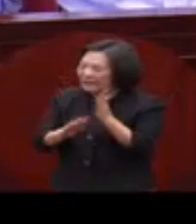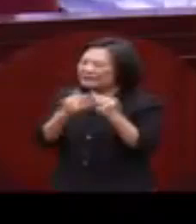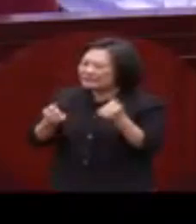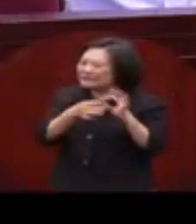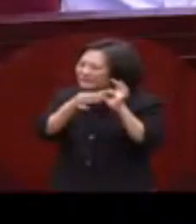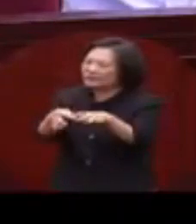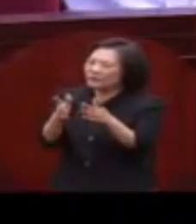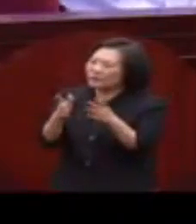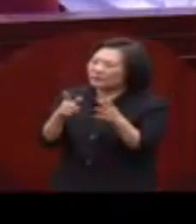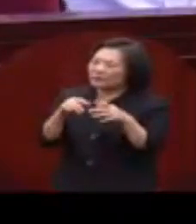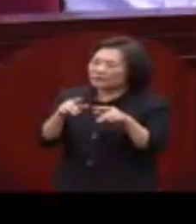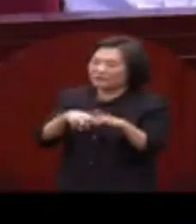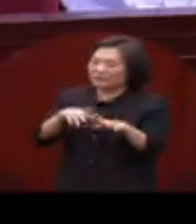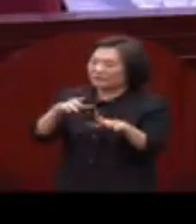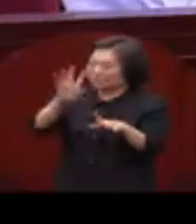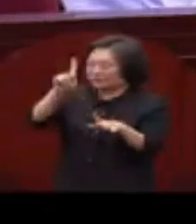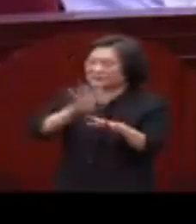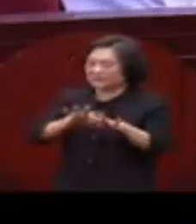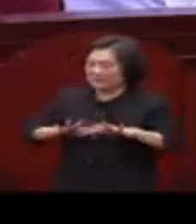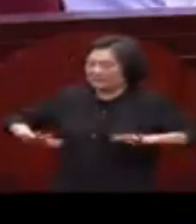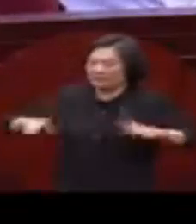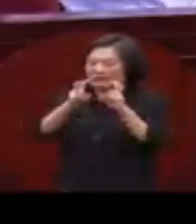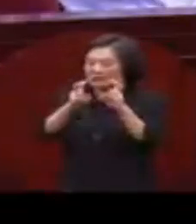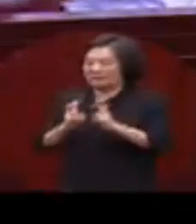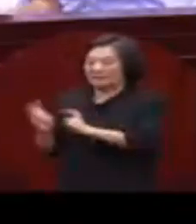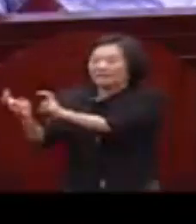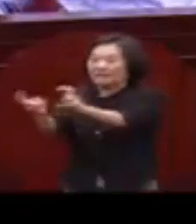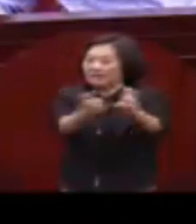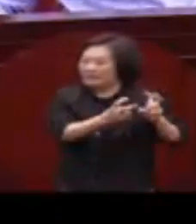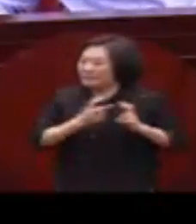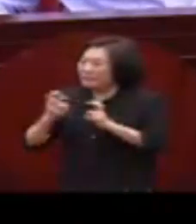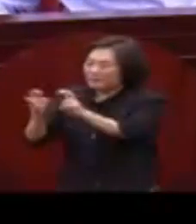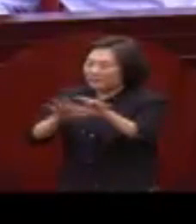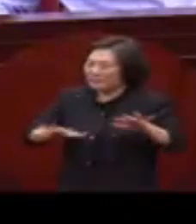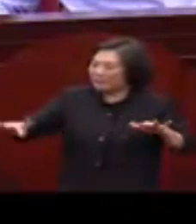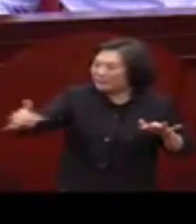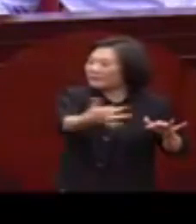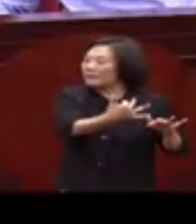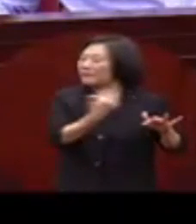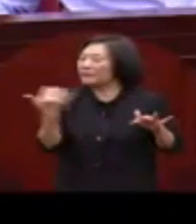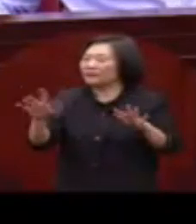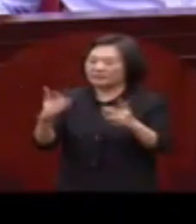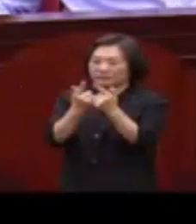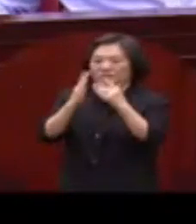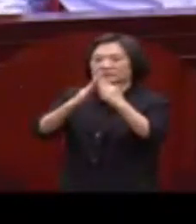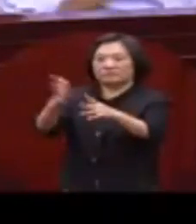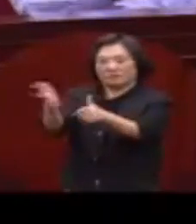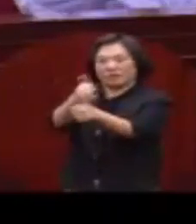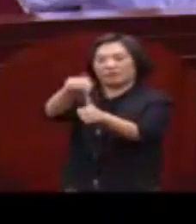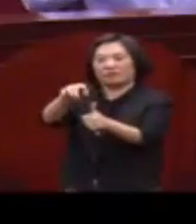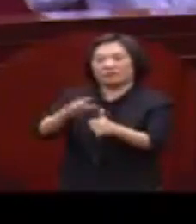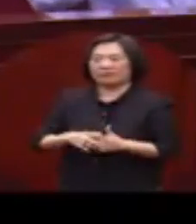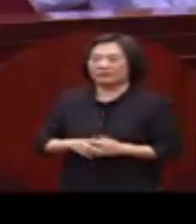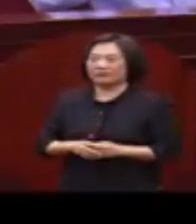别是我们现在环状线的北环、南环跟东环将来要盖的时候这大部分还在台北市区内。所以如何建